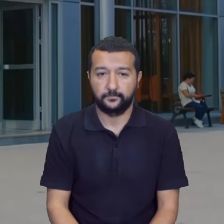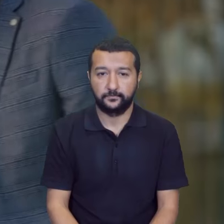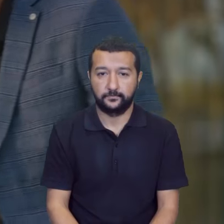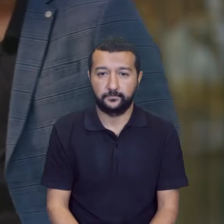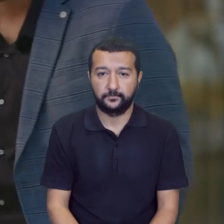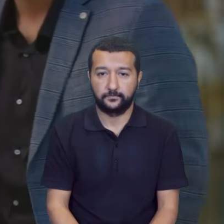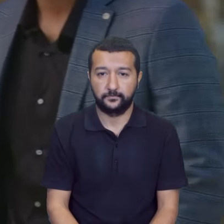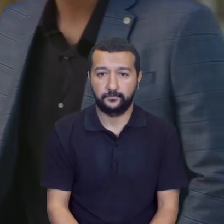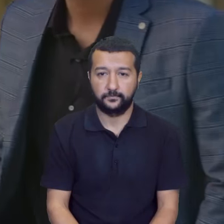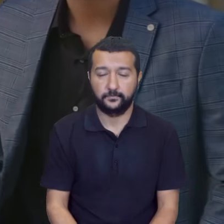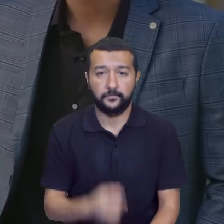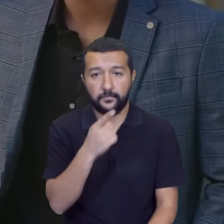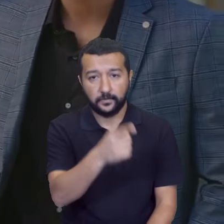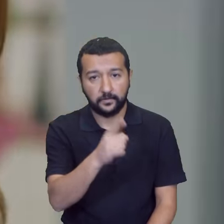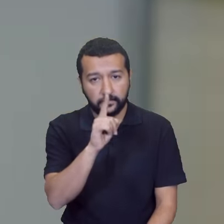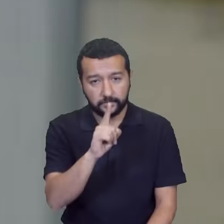ağaç olmuş bekliyor. Bitir.